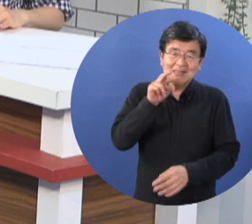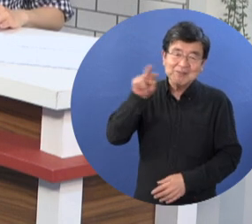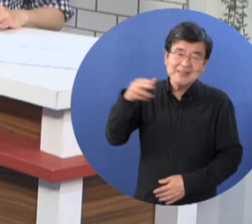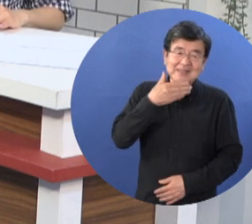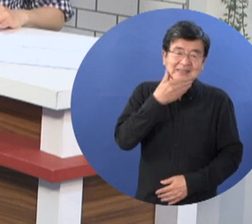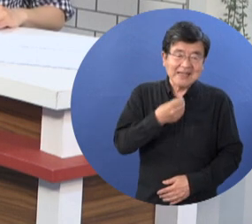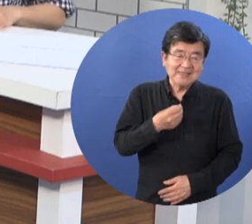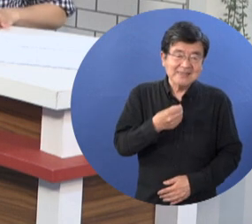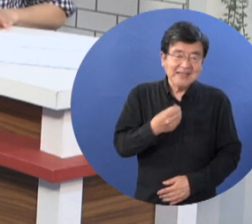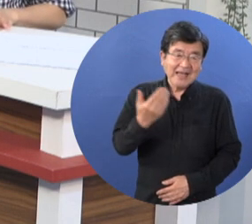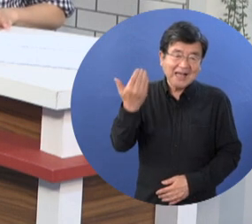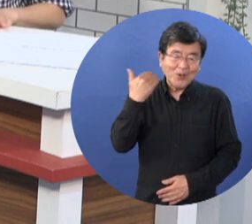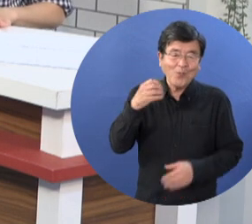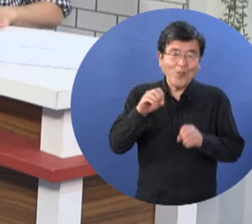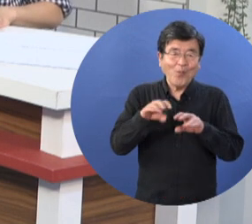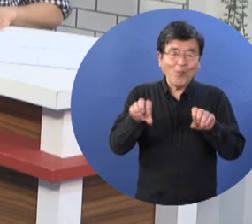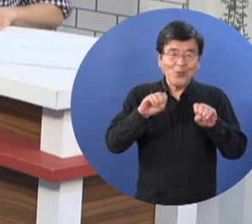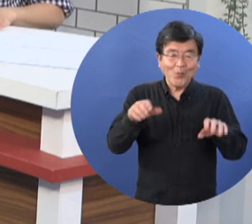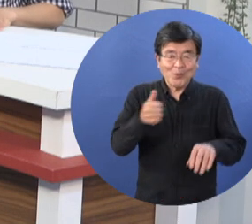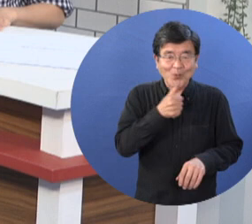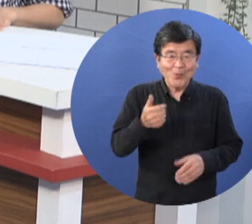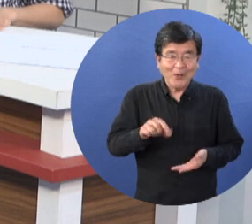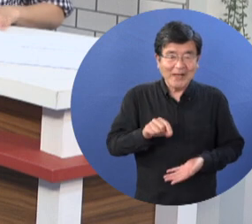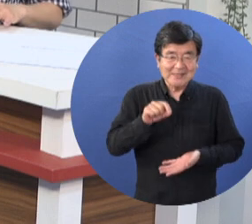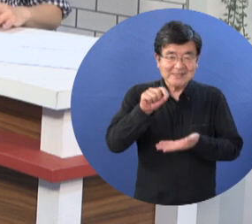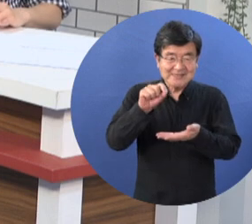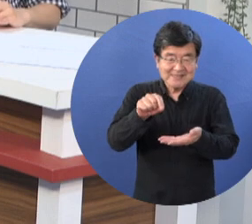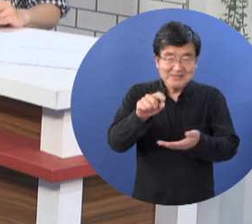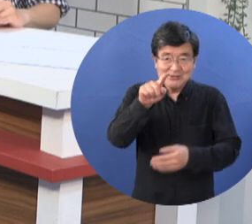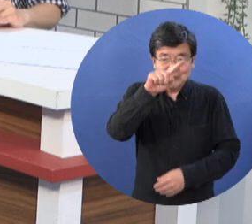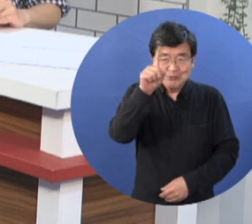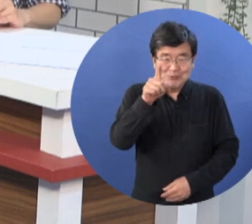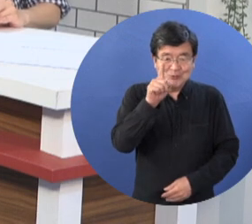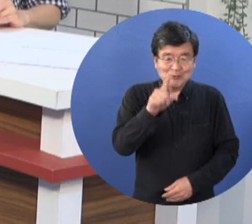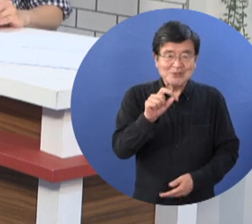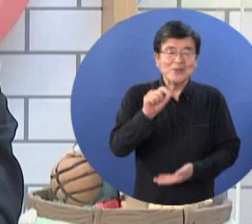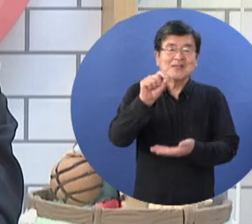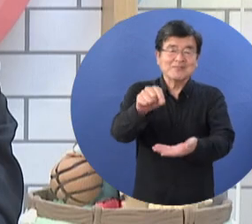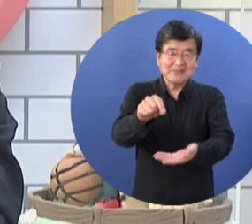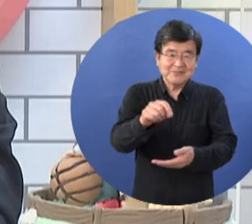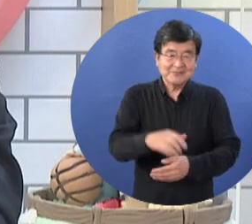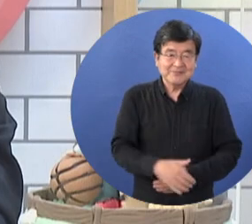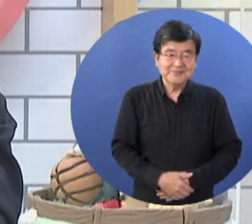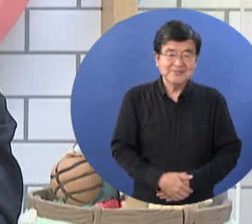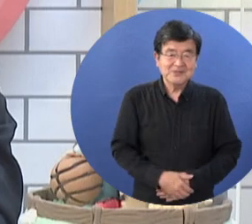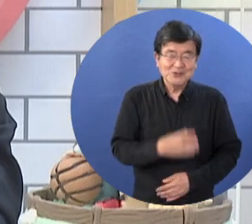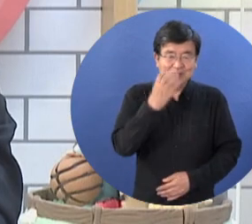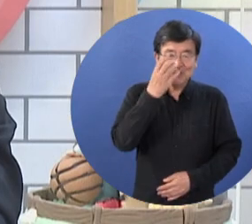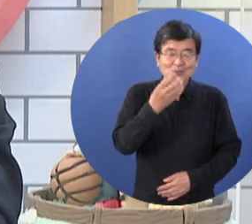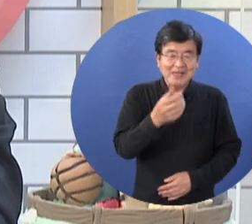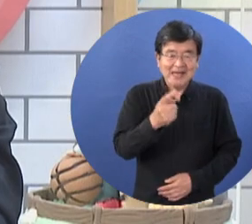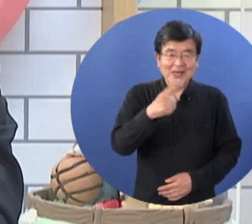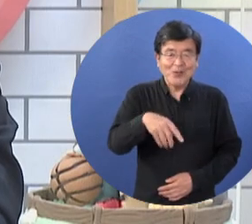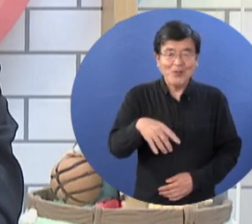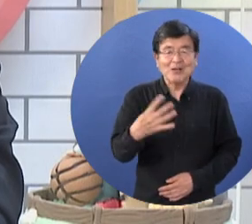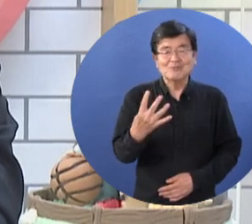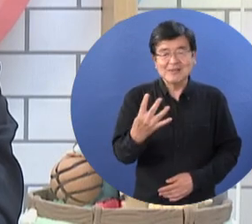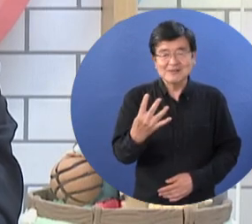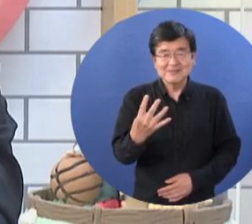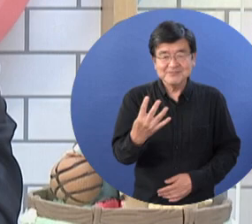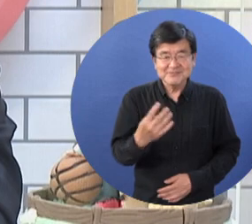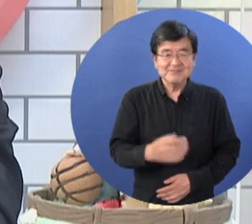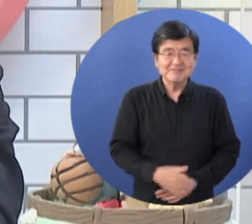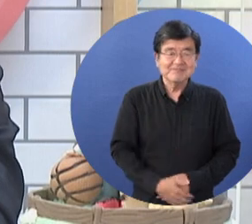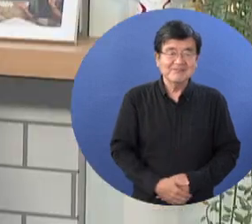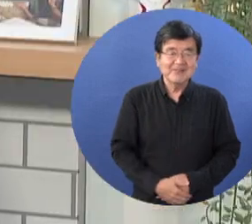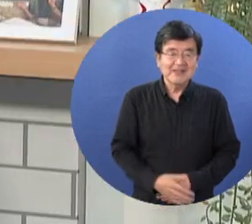めて見返したい過去の放送をご紹介し、その中からクイズを出題いたします。 すごいですね、1400回って すごいですよ、 やりすぎ